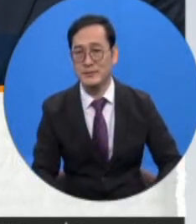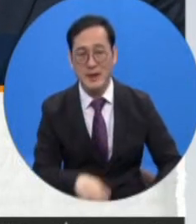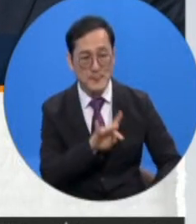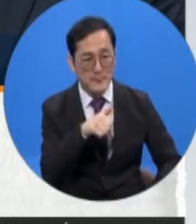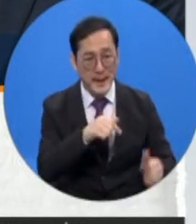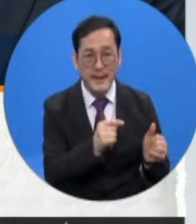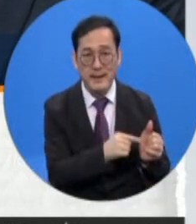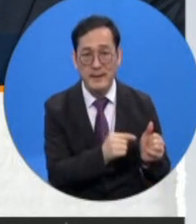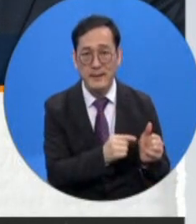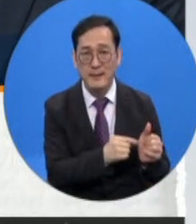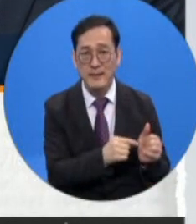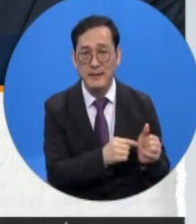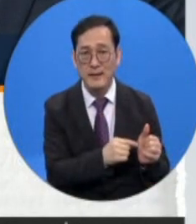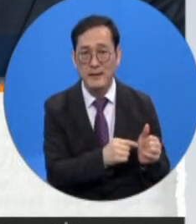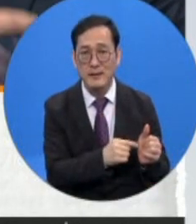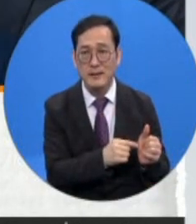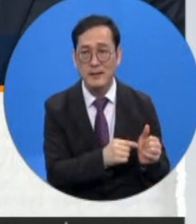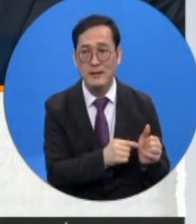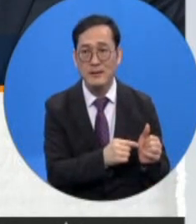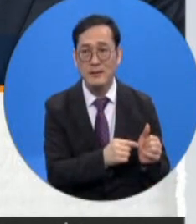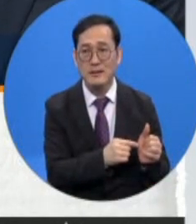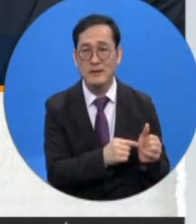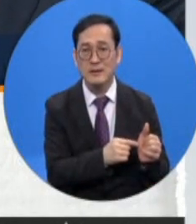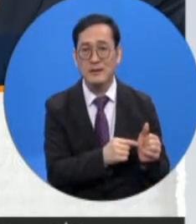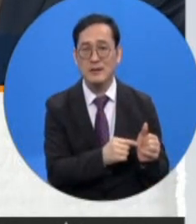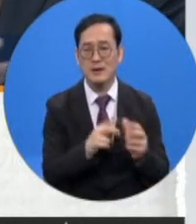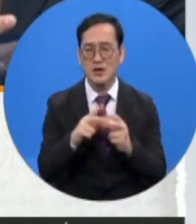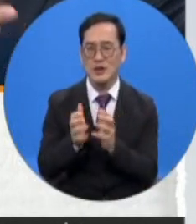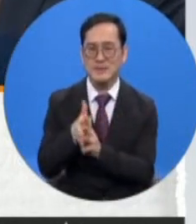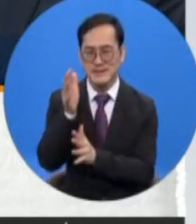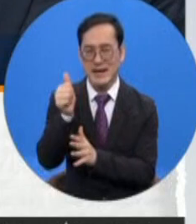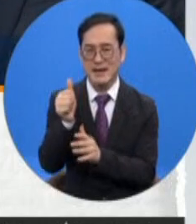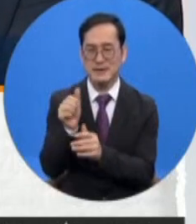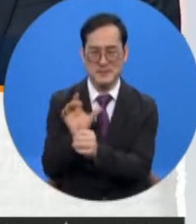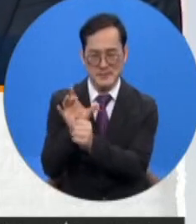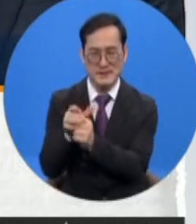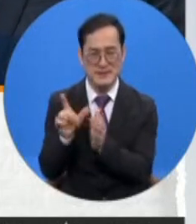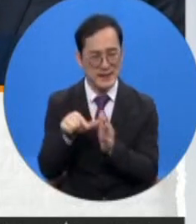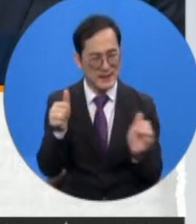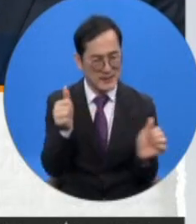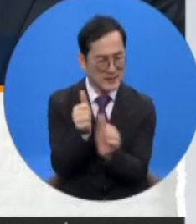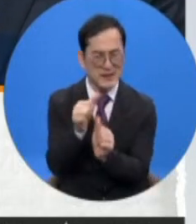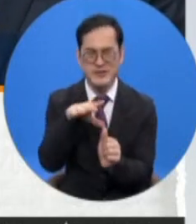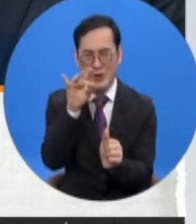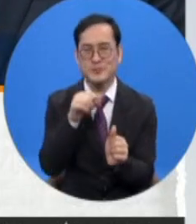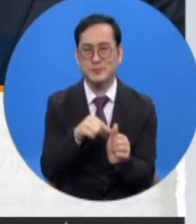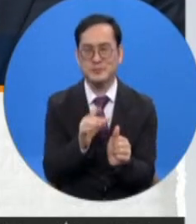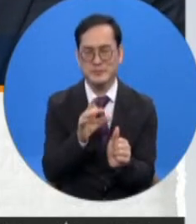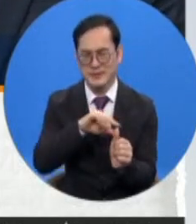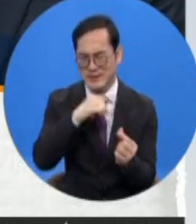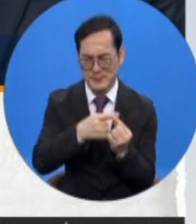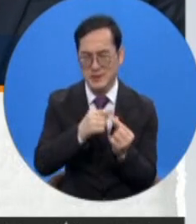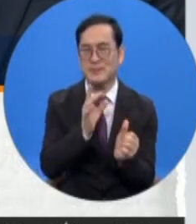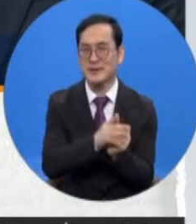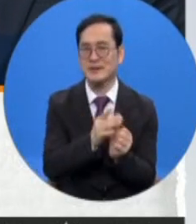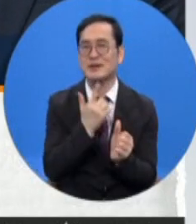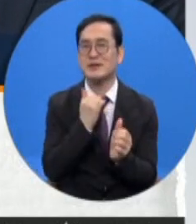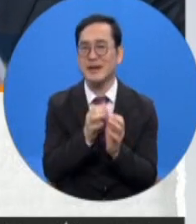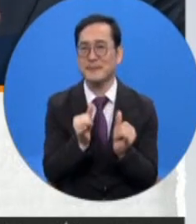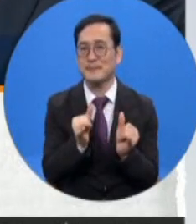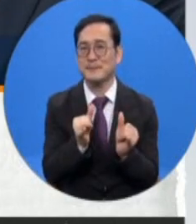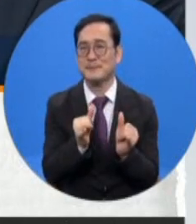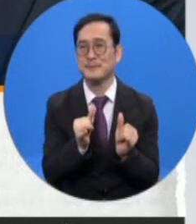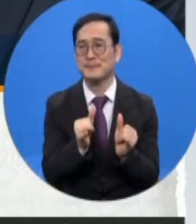인물이냐면 이재명 후보가 2010년 성남시장 됐을 때 처음으로 수행 비서를 맡았던 분입니다. 그리고 4년 가까이 수행 비서를 한